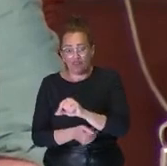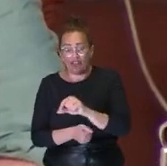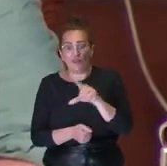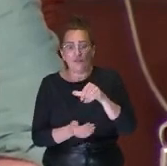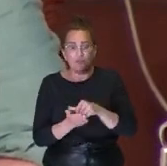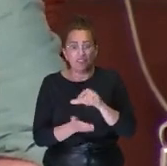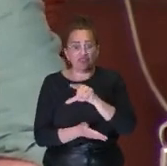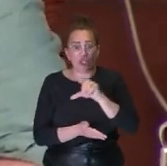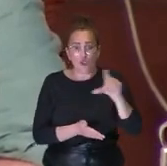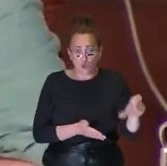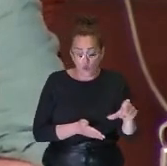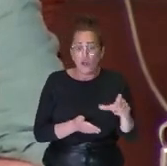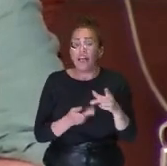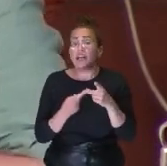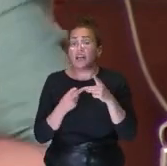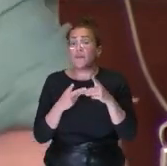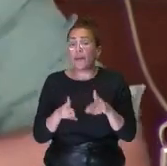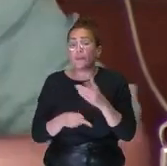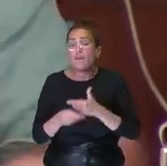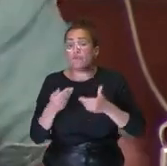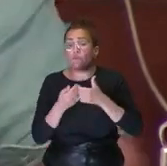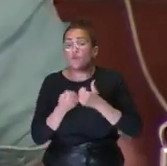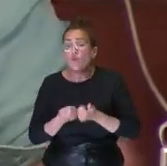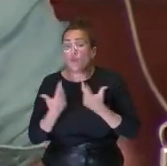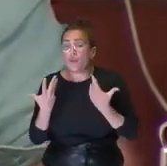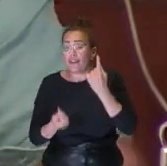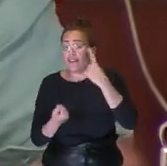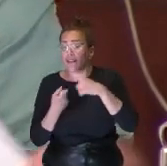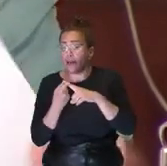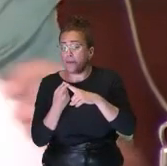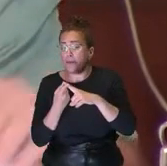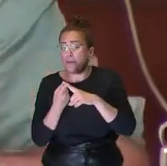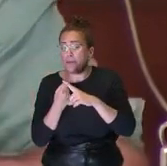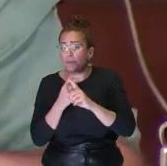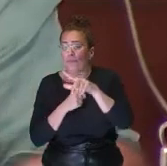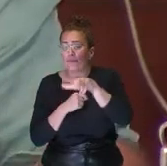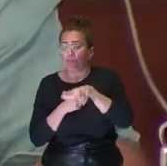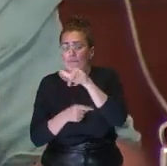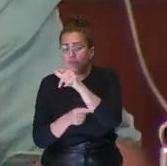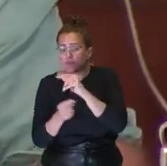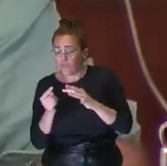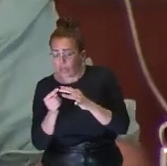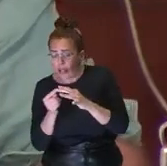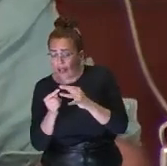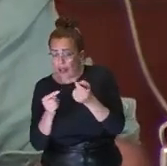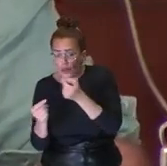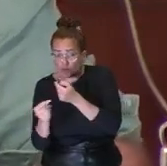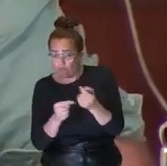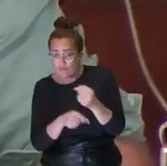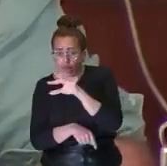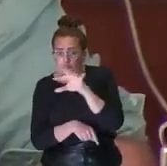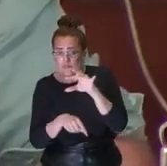2780 permis pour le logement social, soit